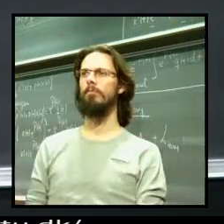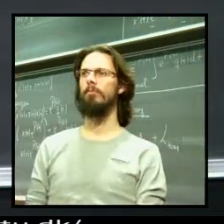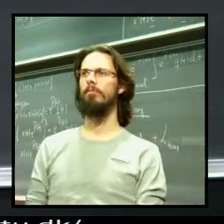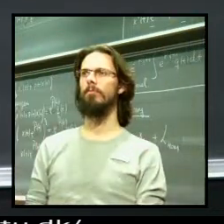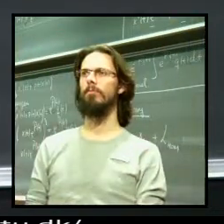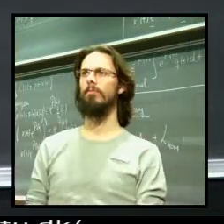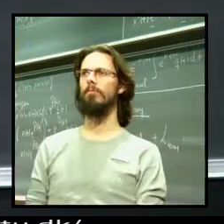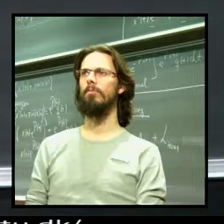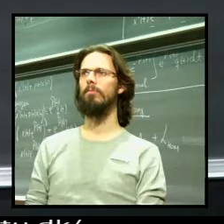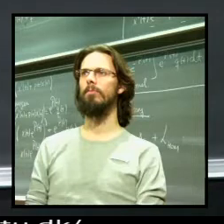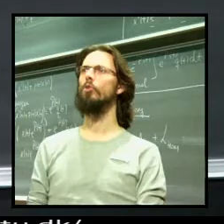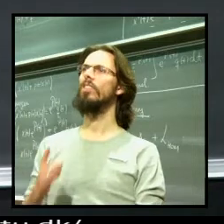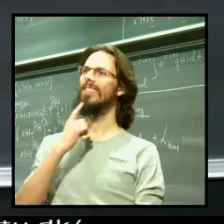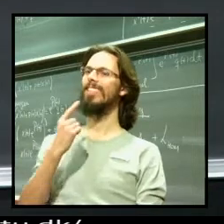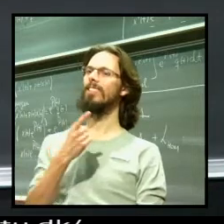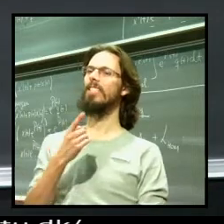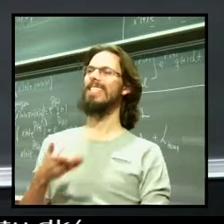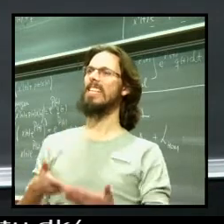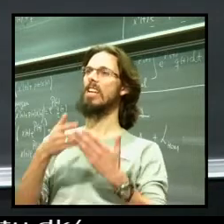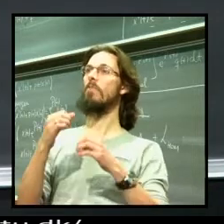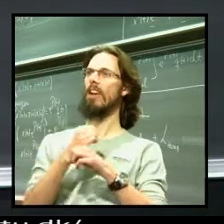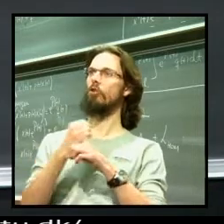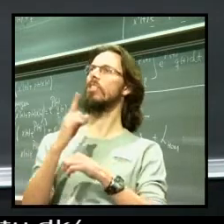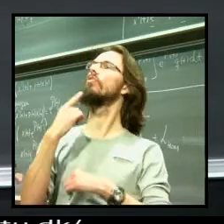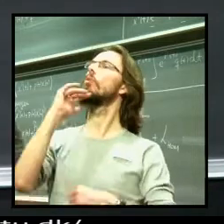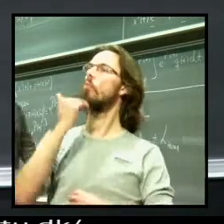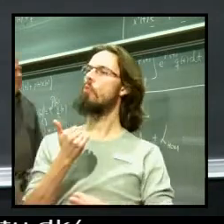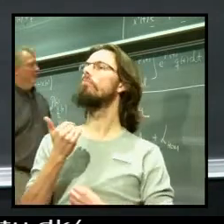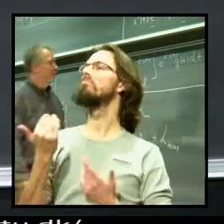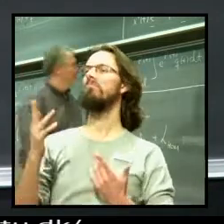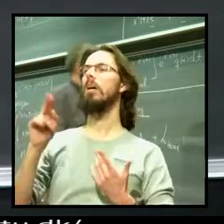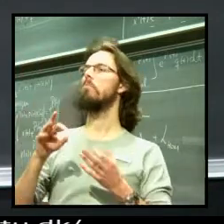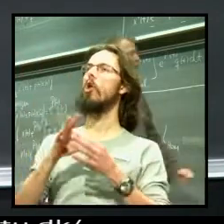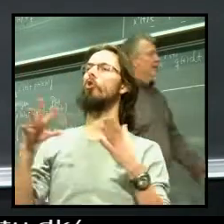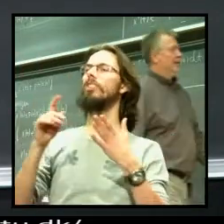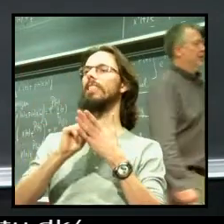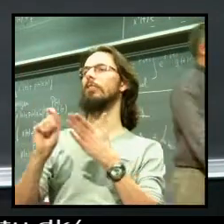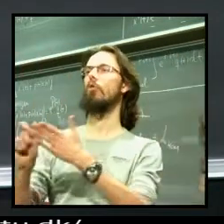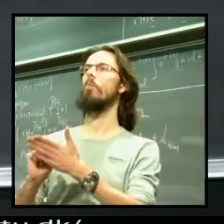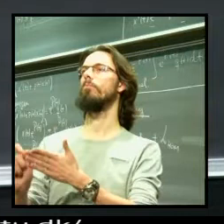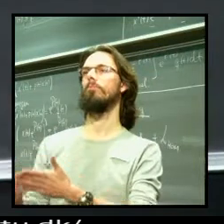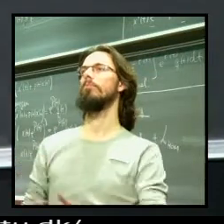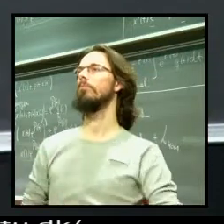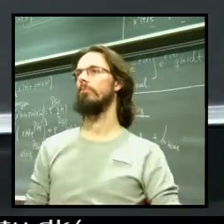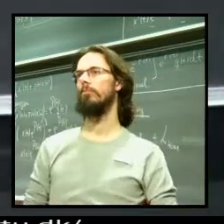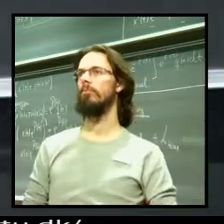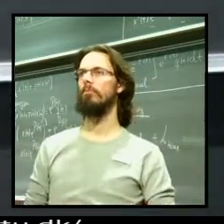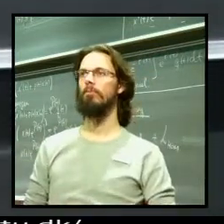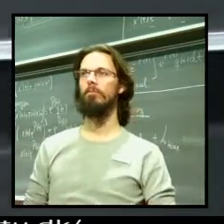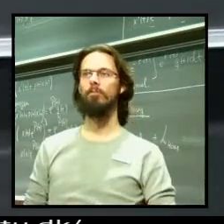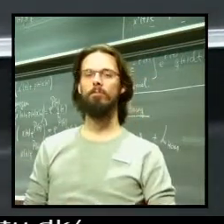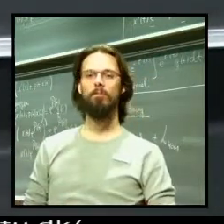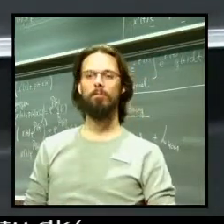Så det er de hjælpeværktøjer, vi skal bruge, og så kan vi simpelthen skrive løsningen op. Så